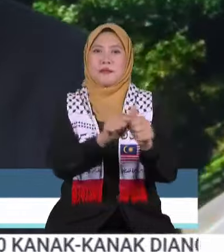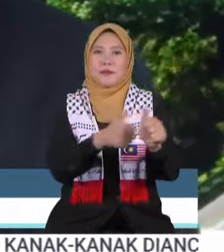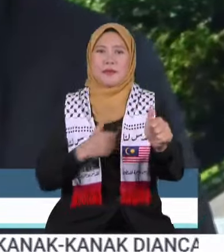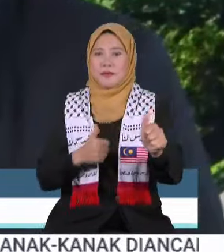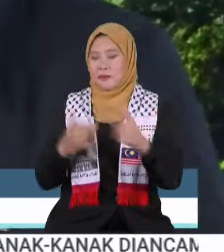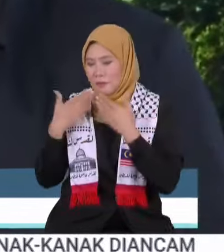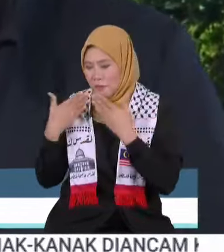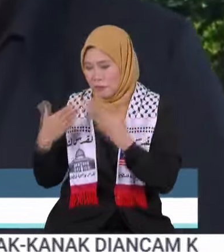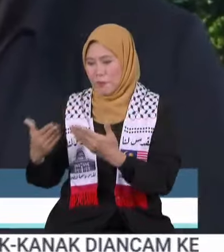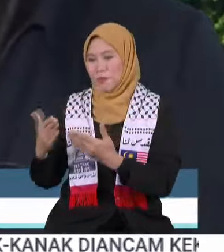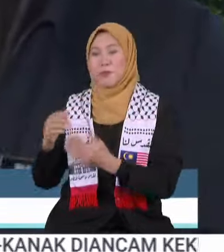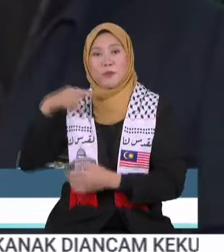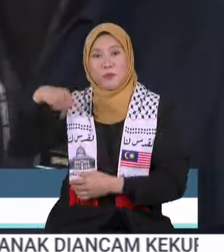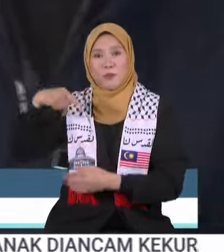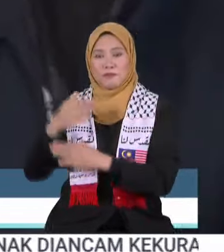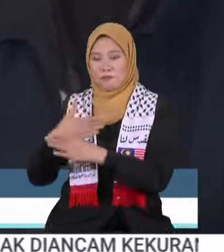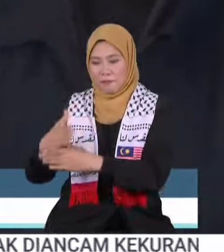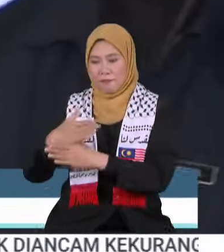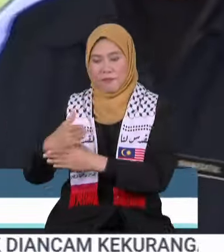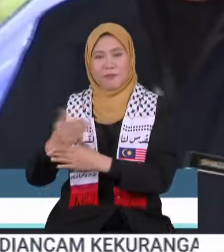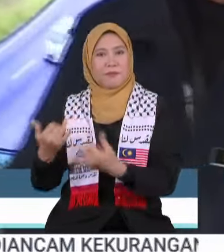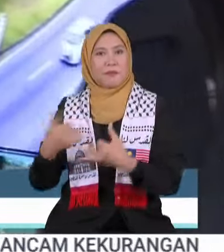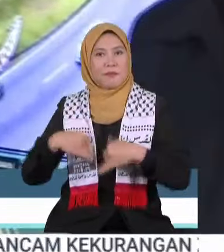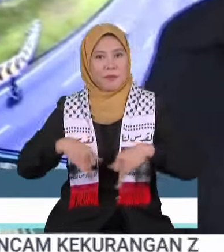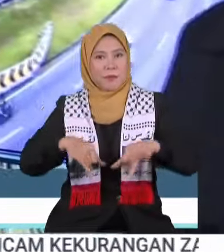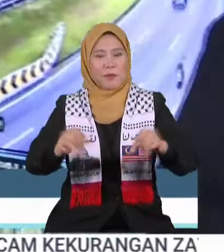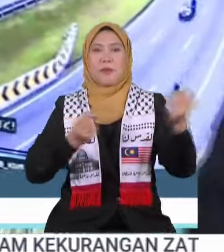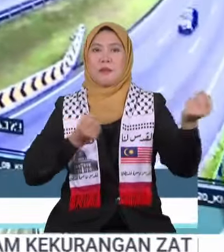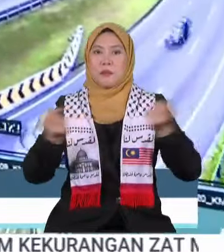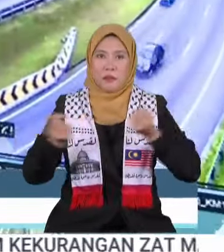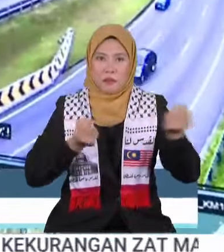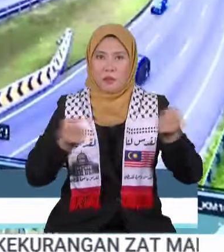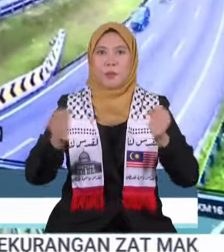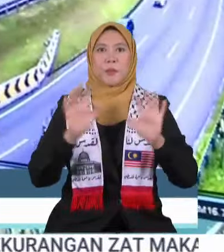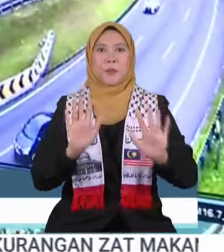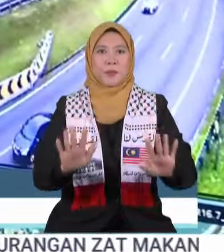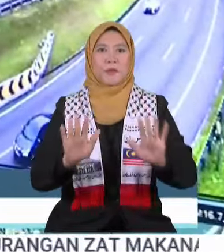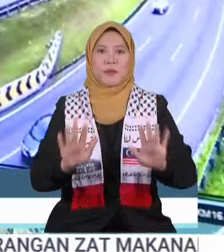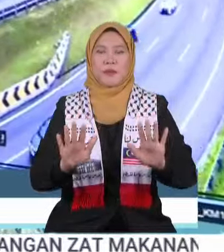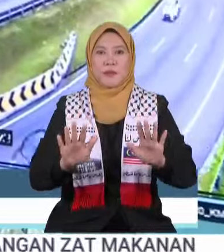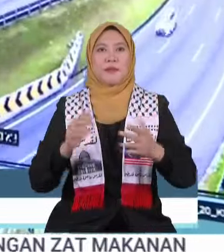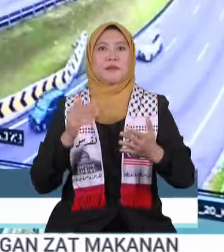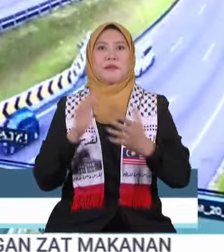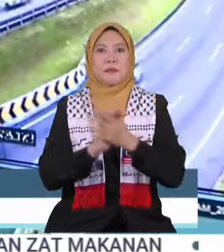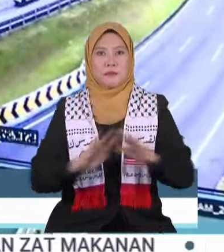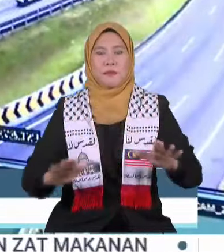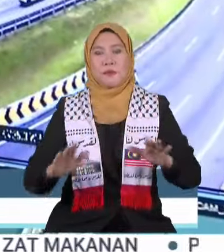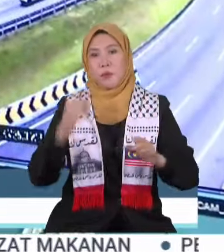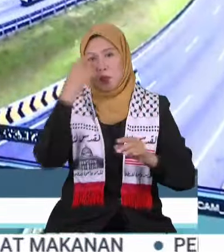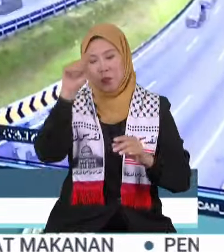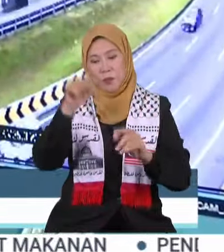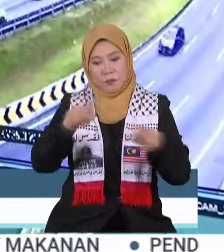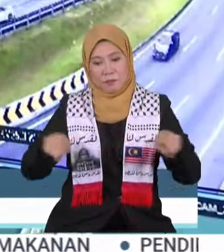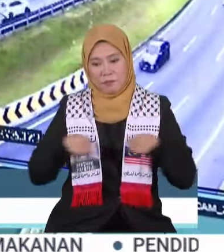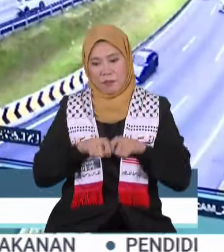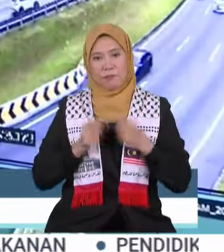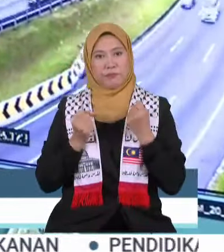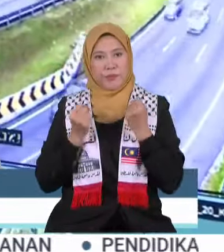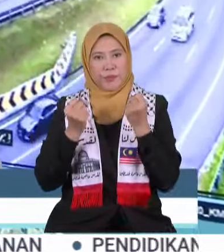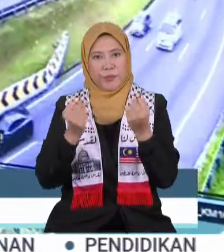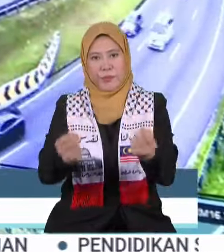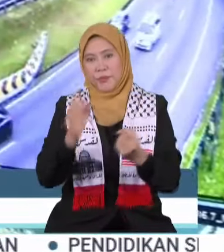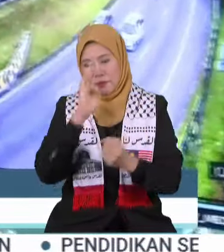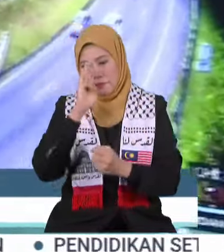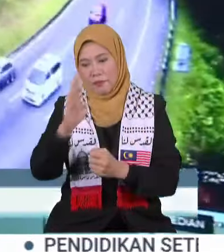Puan, terima kasih banyak atas perkongsian itu. Jadi saudara, terus kekalkan pemanduan selamat anda di sepanjang perjalanan menuju ke destinasi pilihan